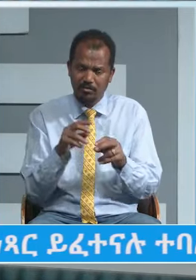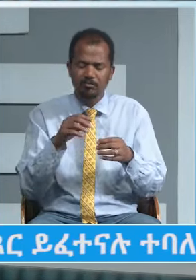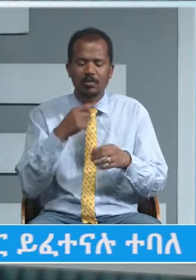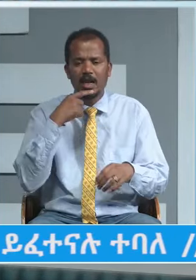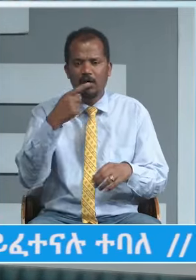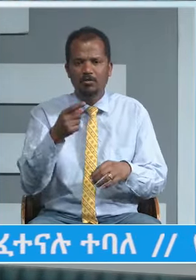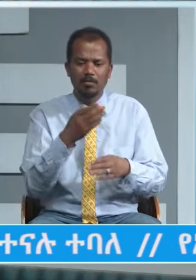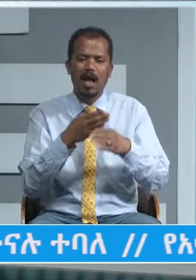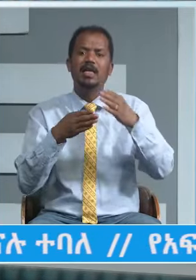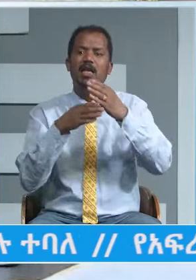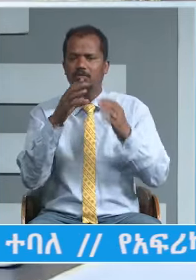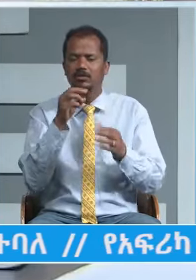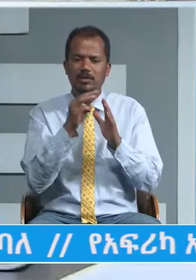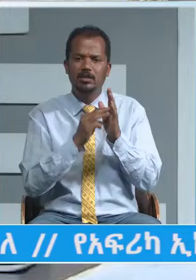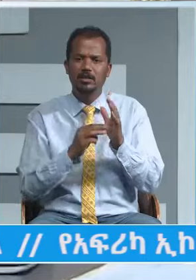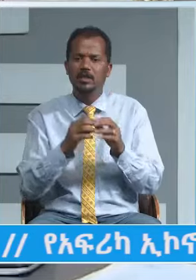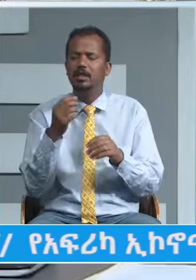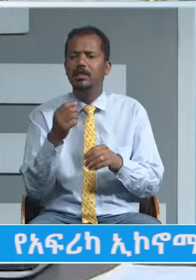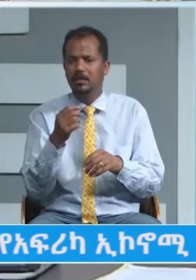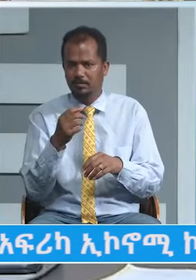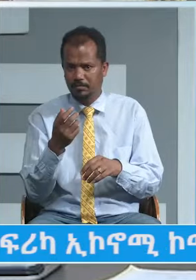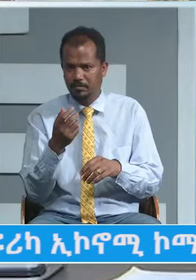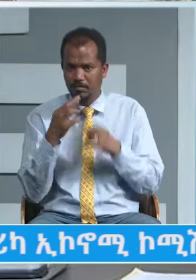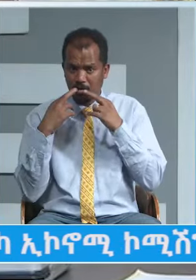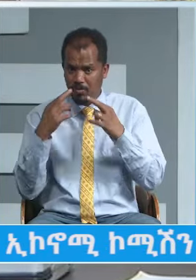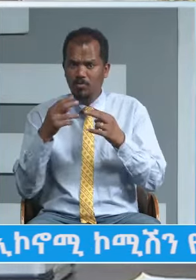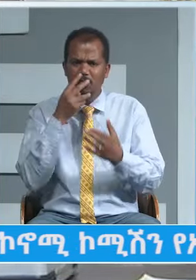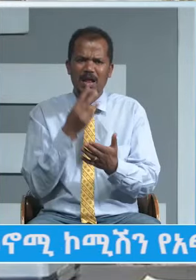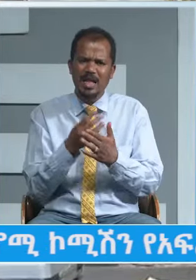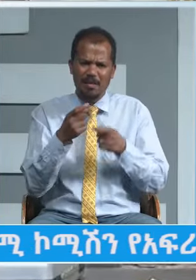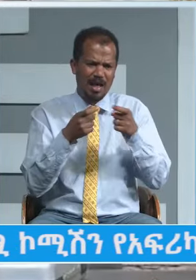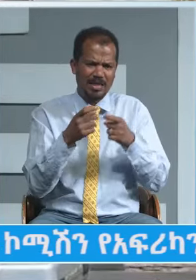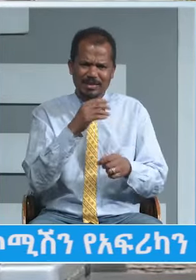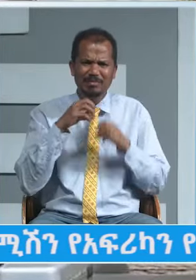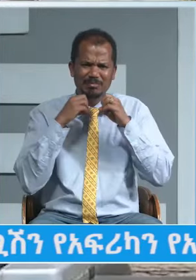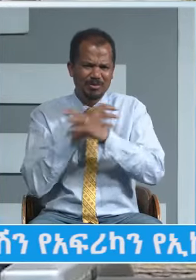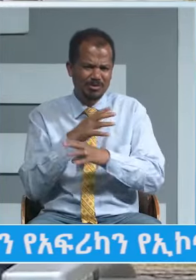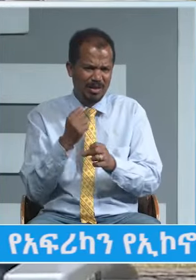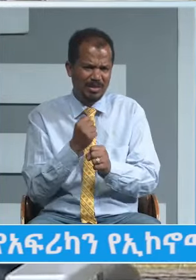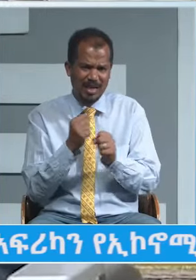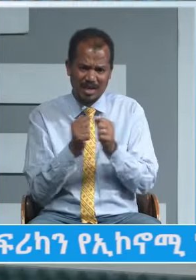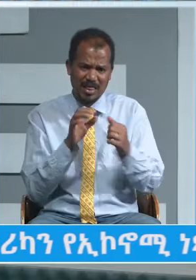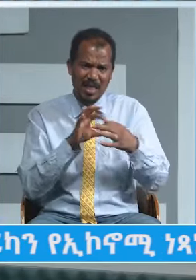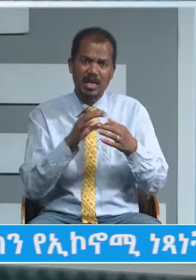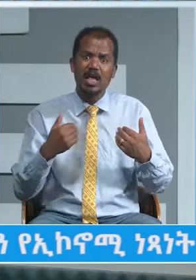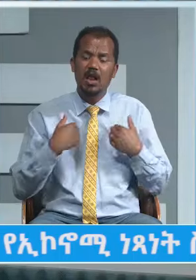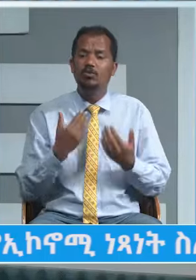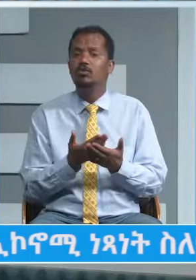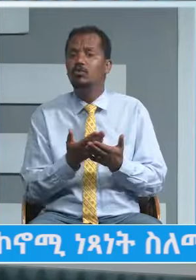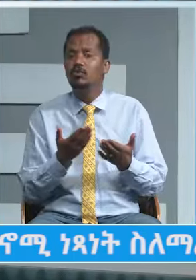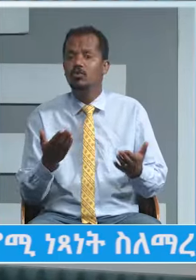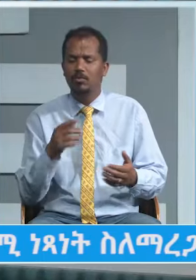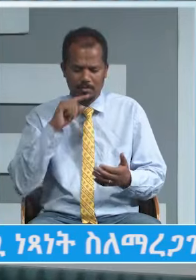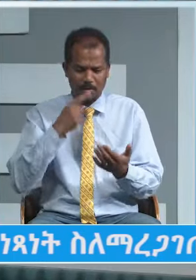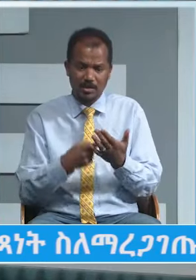ማሰባሰቡን፣ መተንተኑን፣ ማደራጀቱንና ጥቅም ላይ ማዋሉን ገልጿል። በሪፖርቱም ከመልካም አስተዳደርና ከብልሹ አሰራር ጋር ተያያዥነት